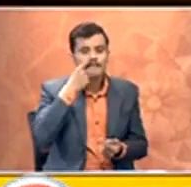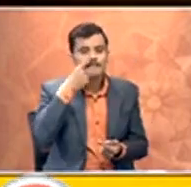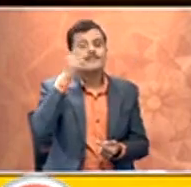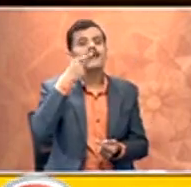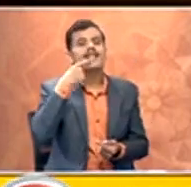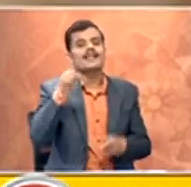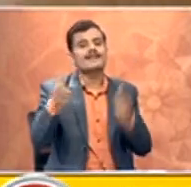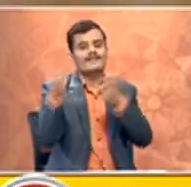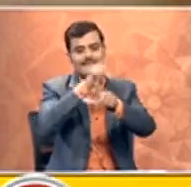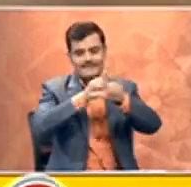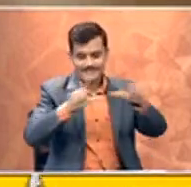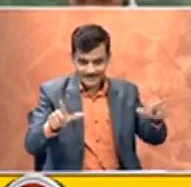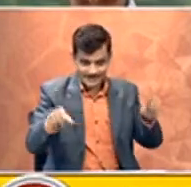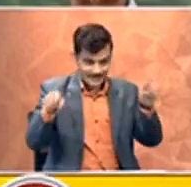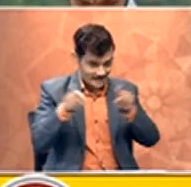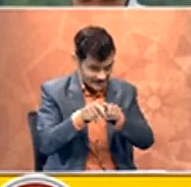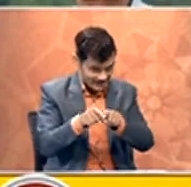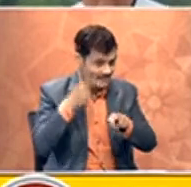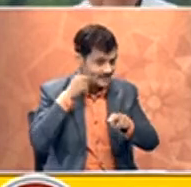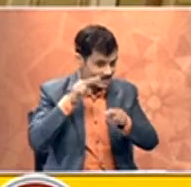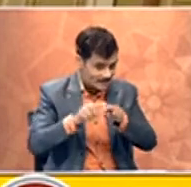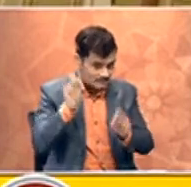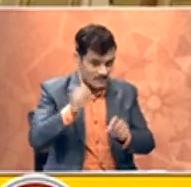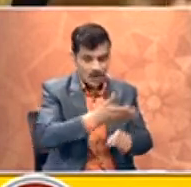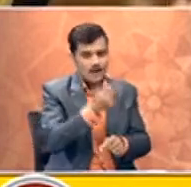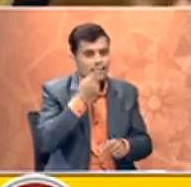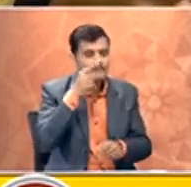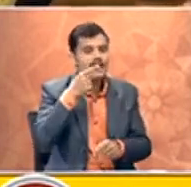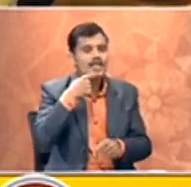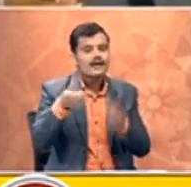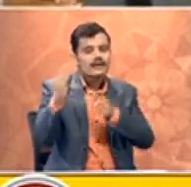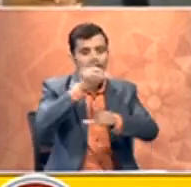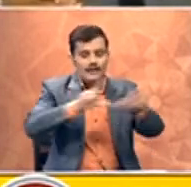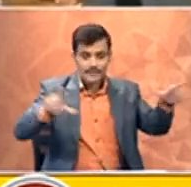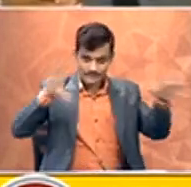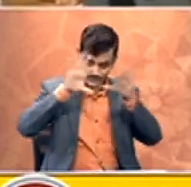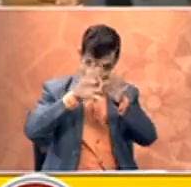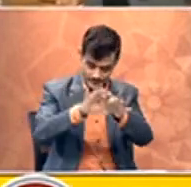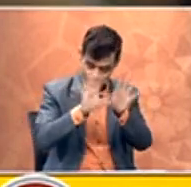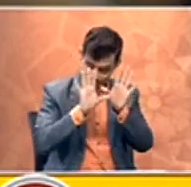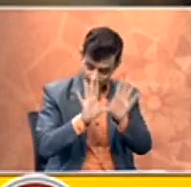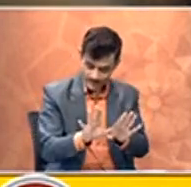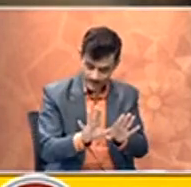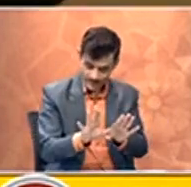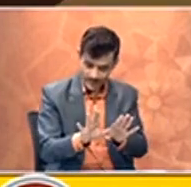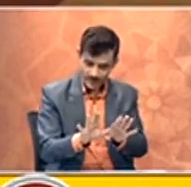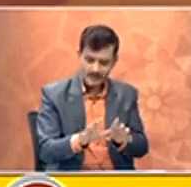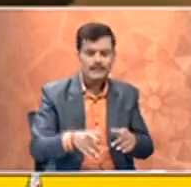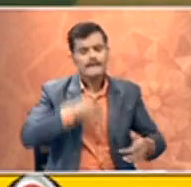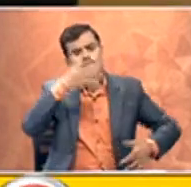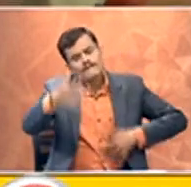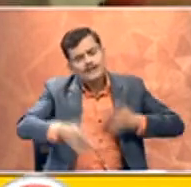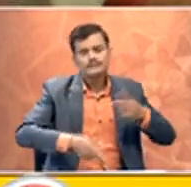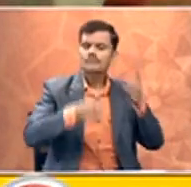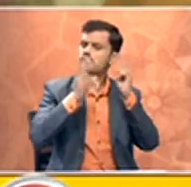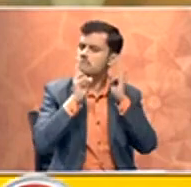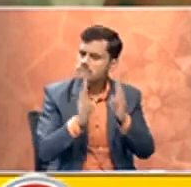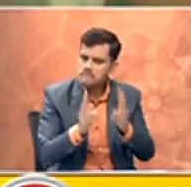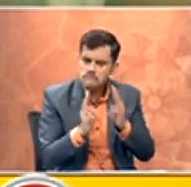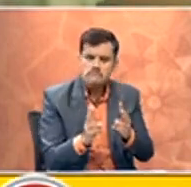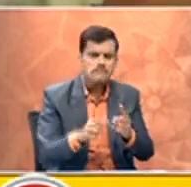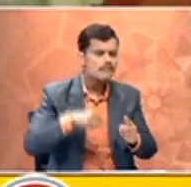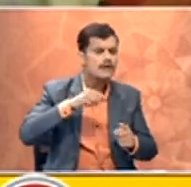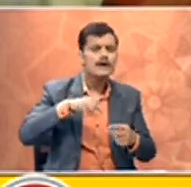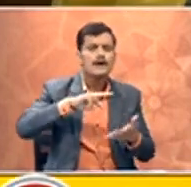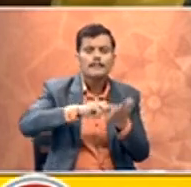मातृभाषा। जब हम अपनी मातृभाषा से जुड़ते हैं तो हम सहज रूप से अपनी